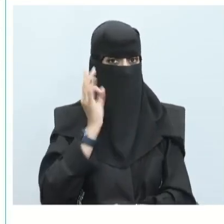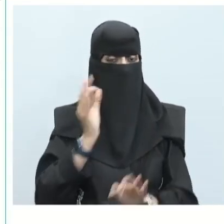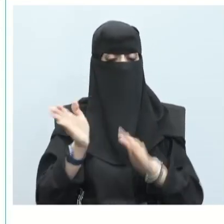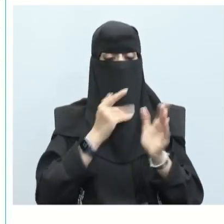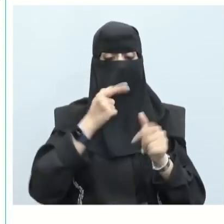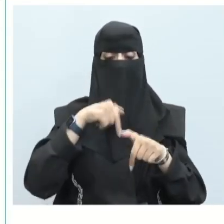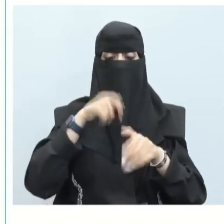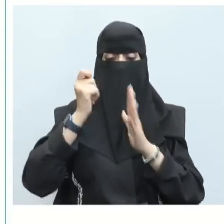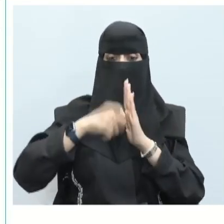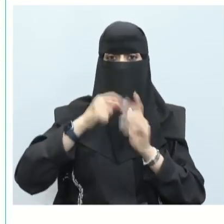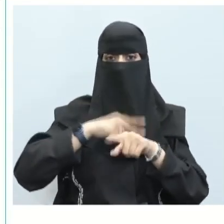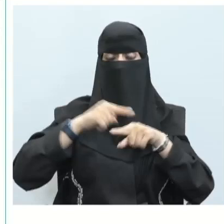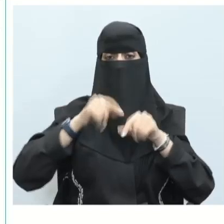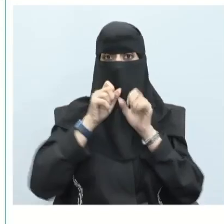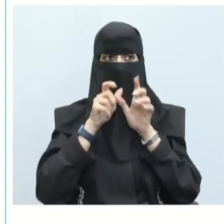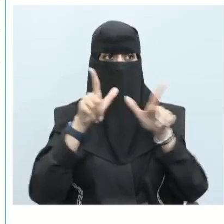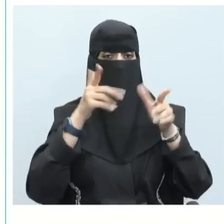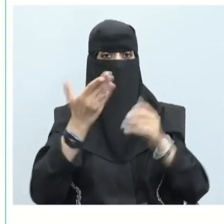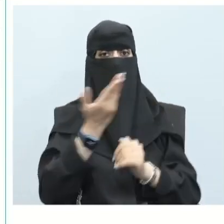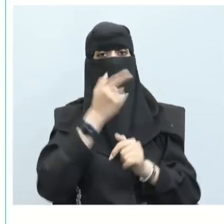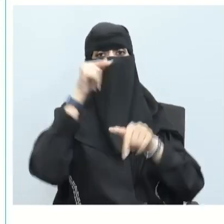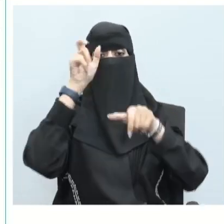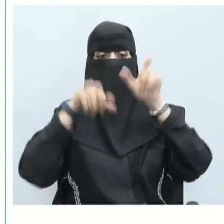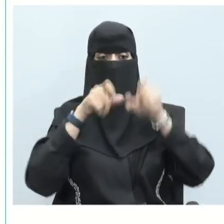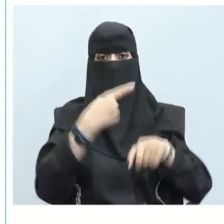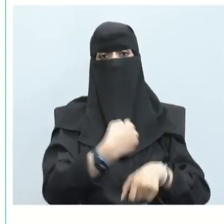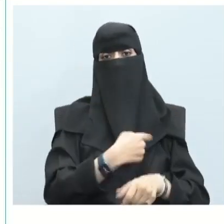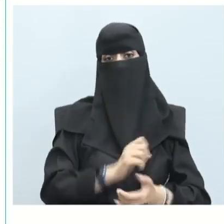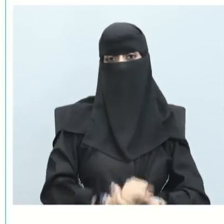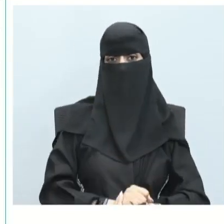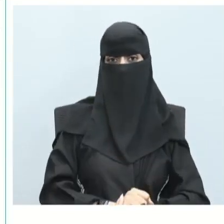والاحتكام الى الشهره وتاثير الاشخاص